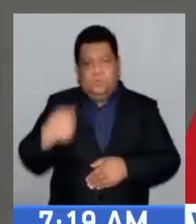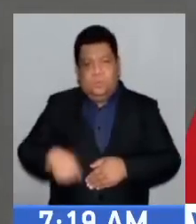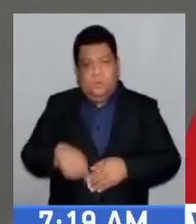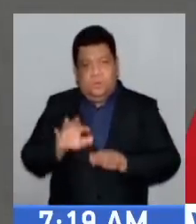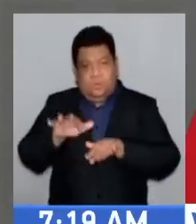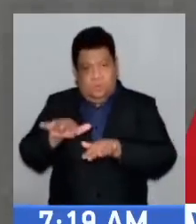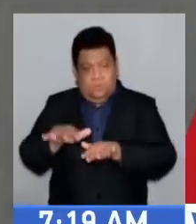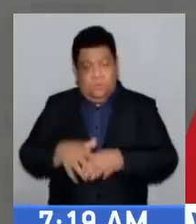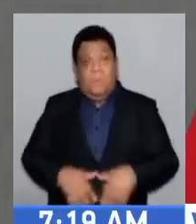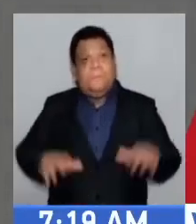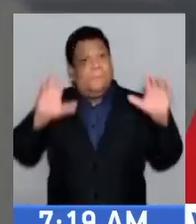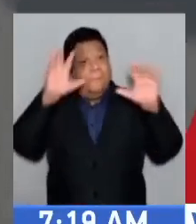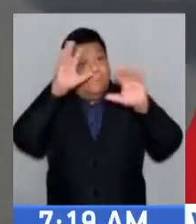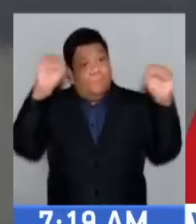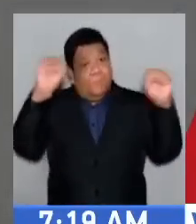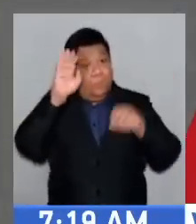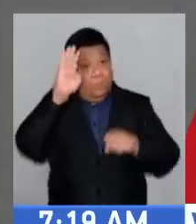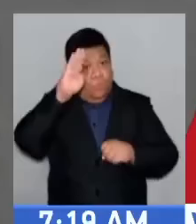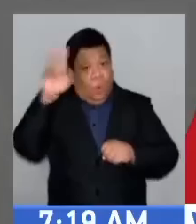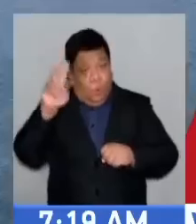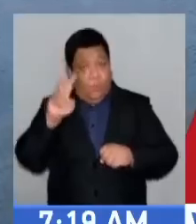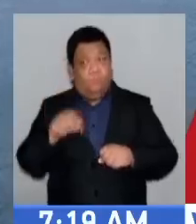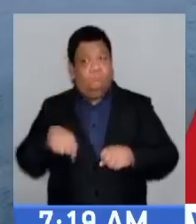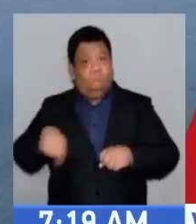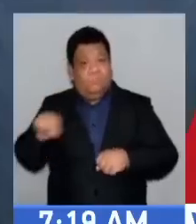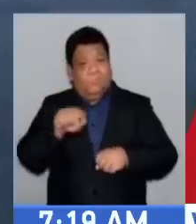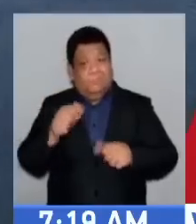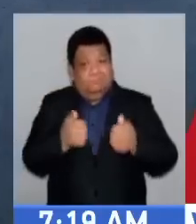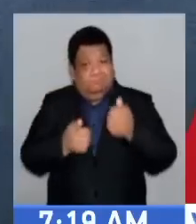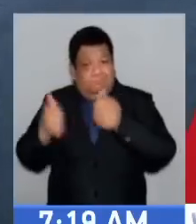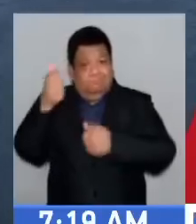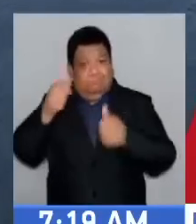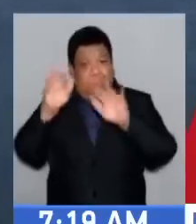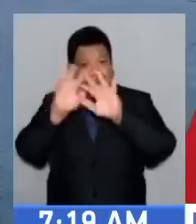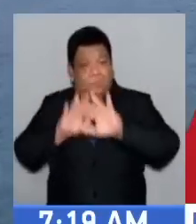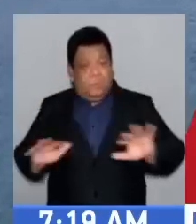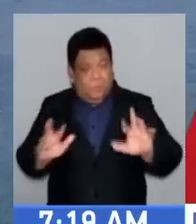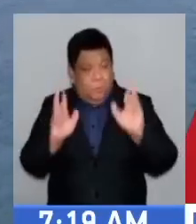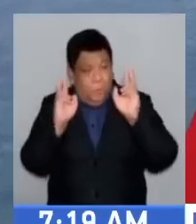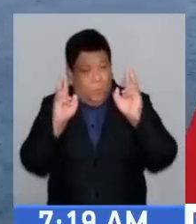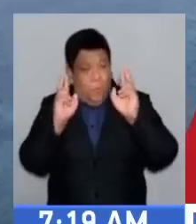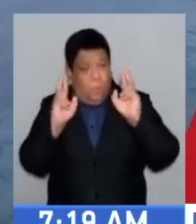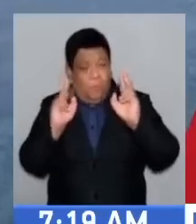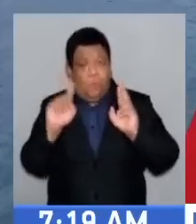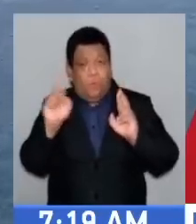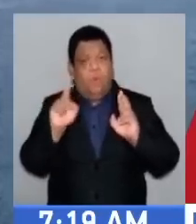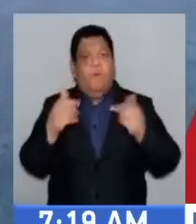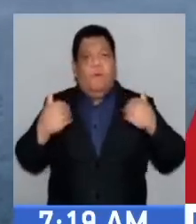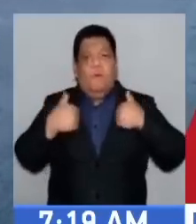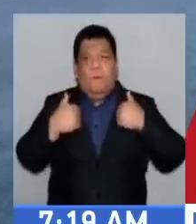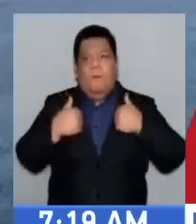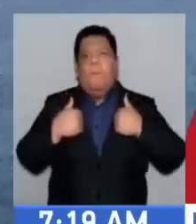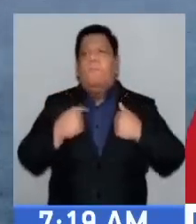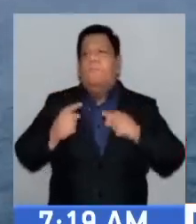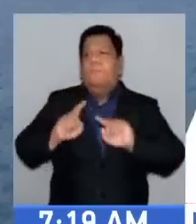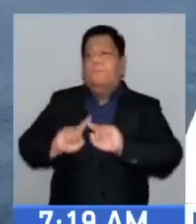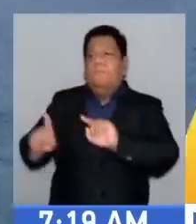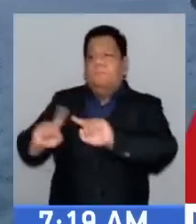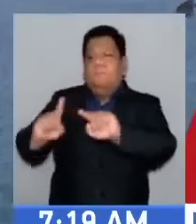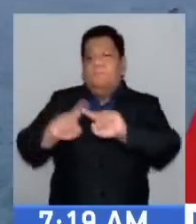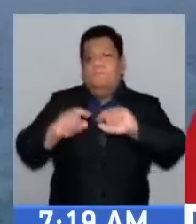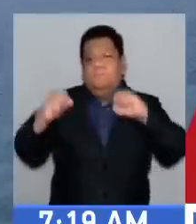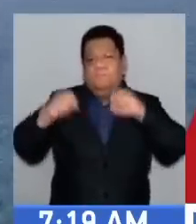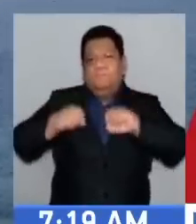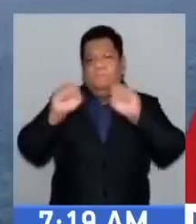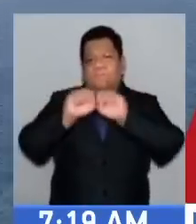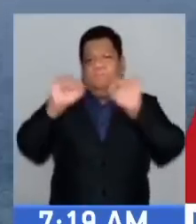ibang leader sa ASEAN sa issue ng South China Sea ay ang multipolar system. Ibig sabihin, walang iisang bansa